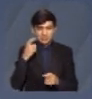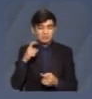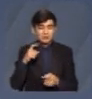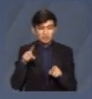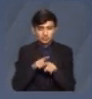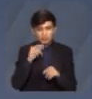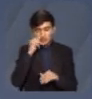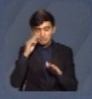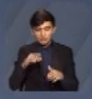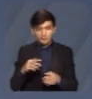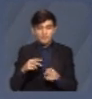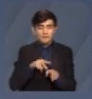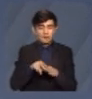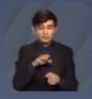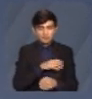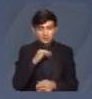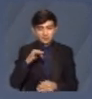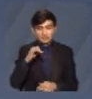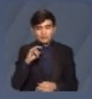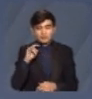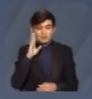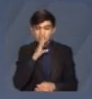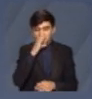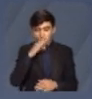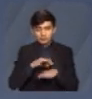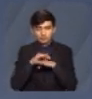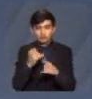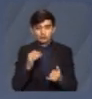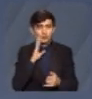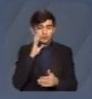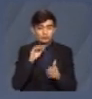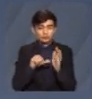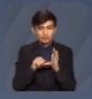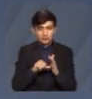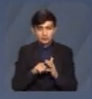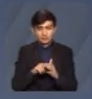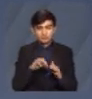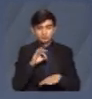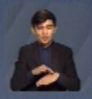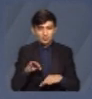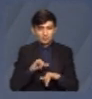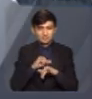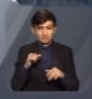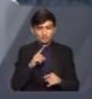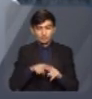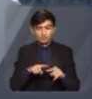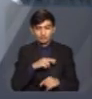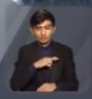шымкенте младенца родители доставили в больницу сегодня в 6 утра уже в состоянии клинической смерти